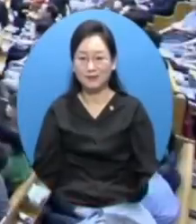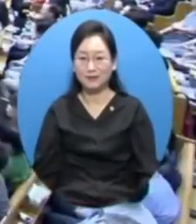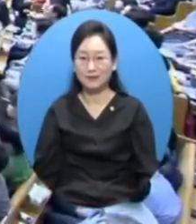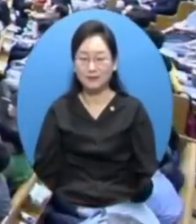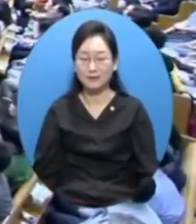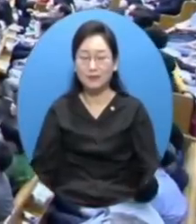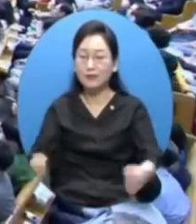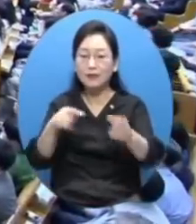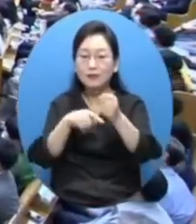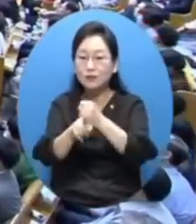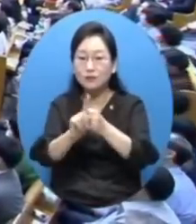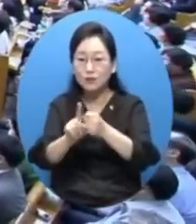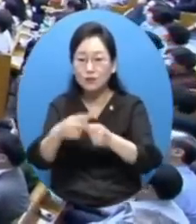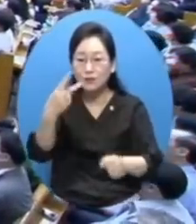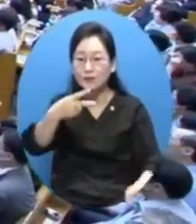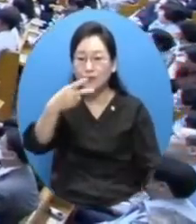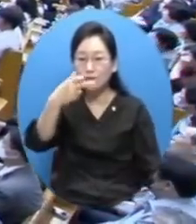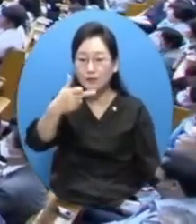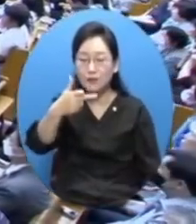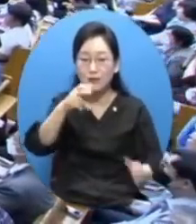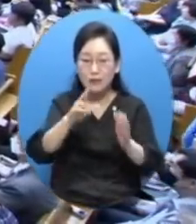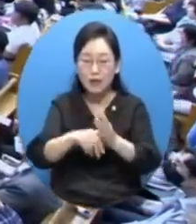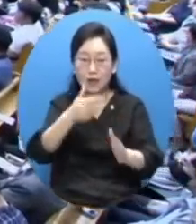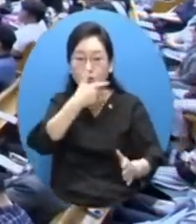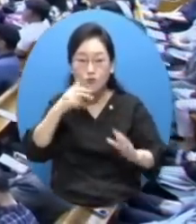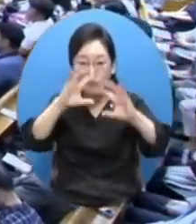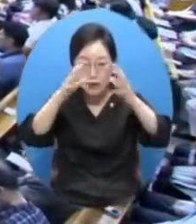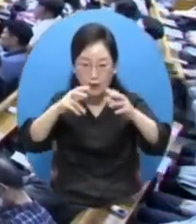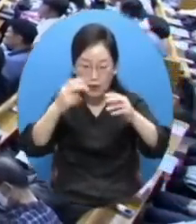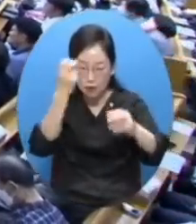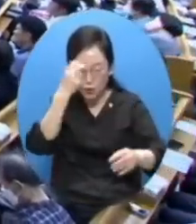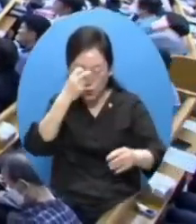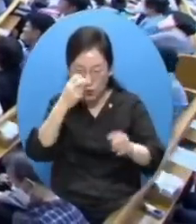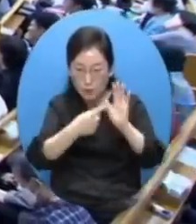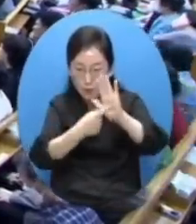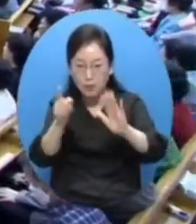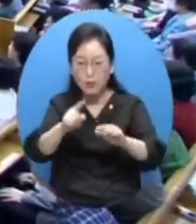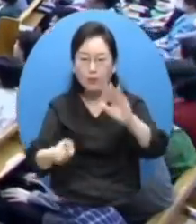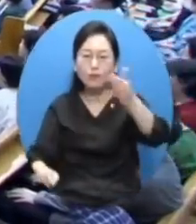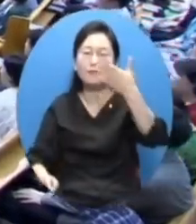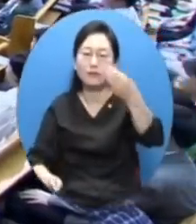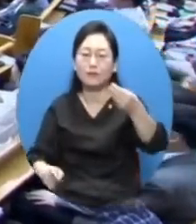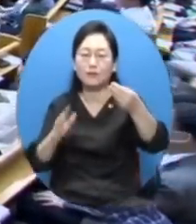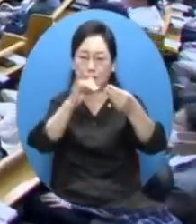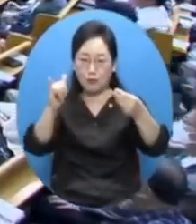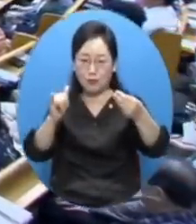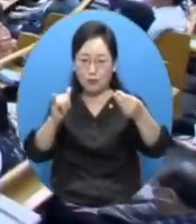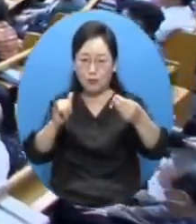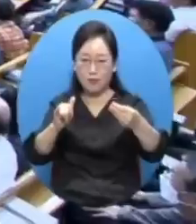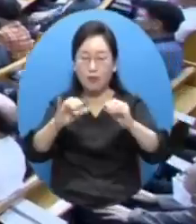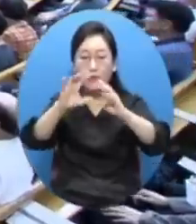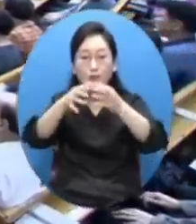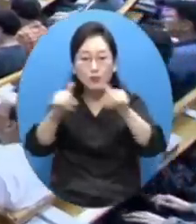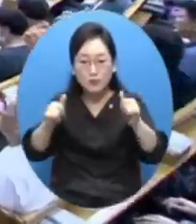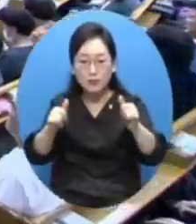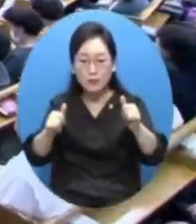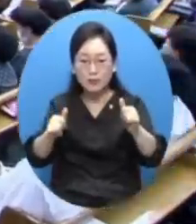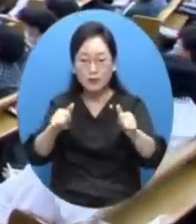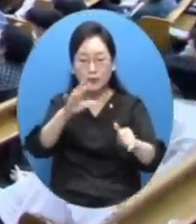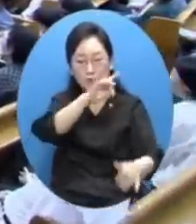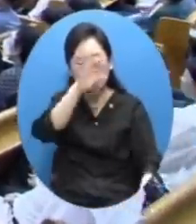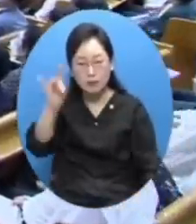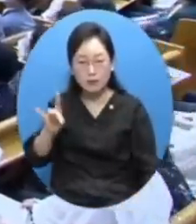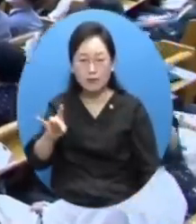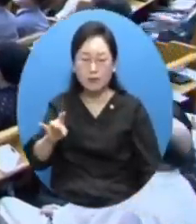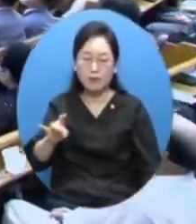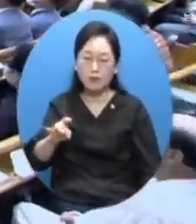그 이유는 2017년 영국 정부 조사의 발표에 따르면 900만 명에 달하는 영국 국민들이 때때로 항상 외로움을